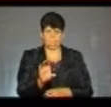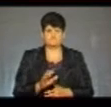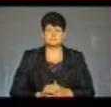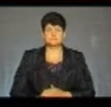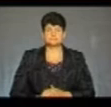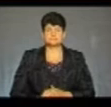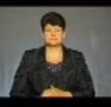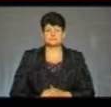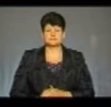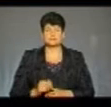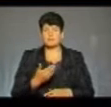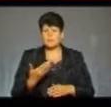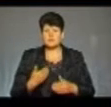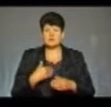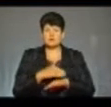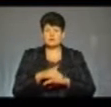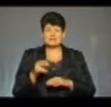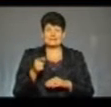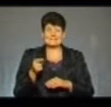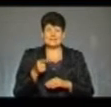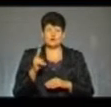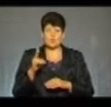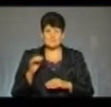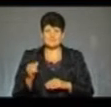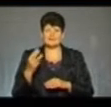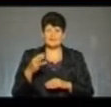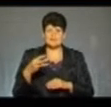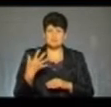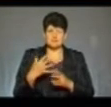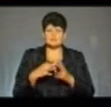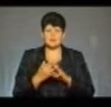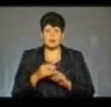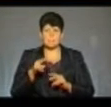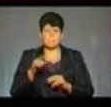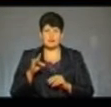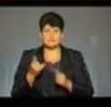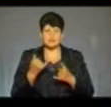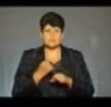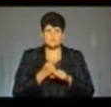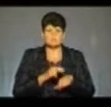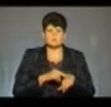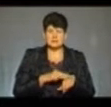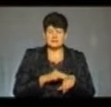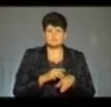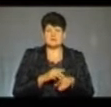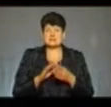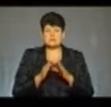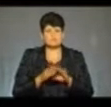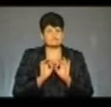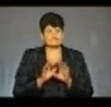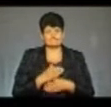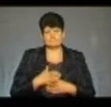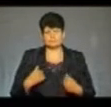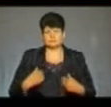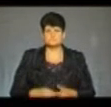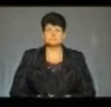Вітаю всіх, хто зараз з нами. Ректора Тернопільського економічного університету Андрія Красоватого та його дружину прооперували у тернопільській лікарні. Вони у